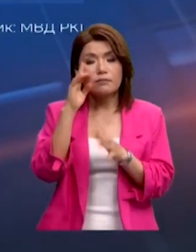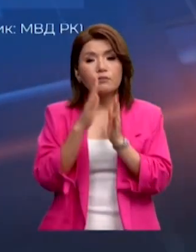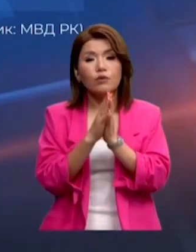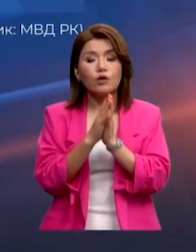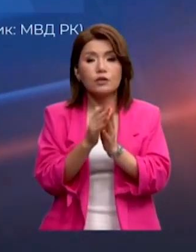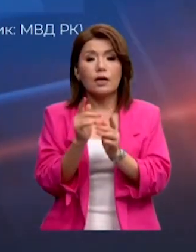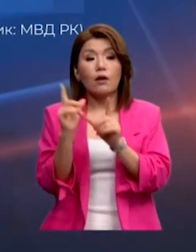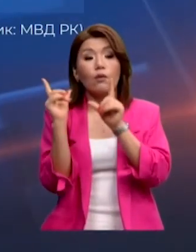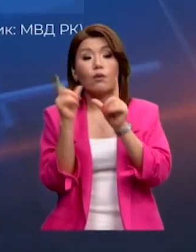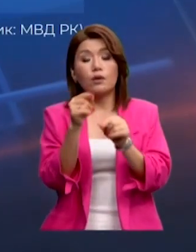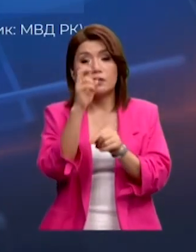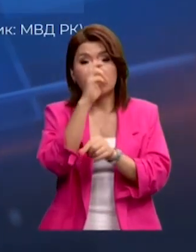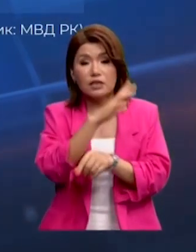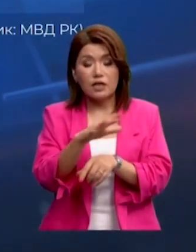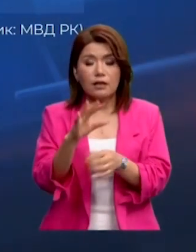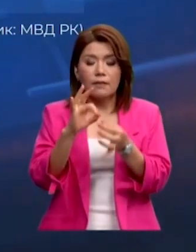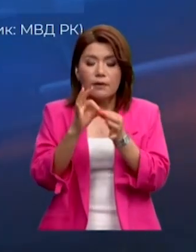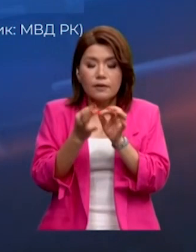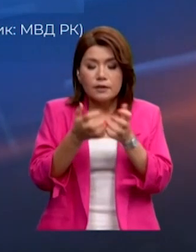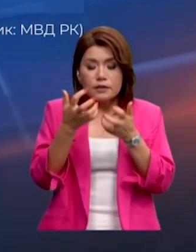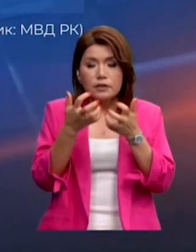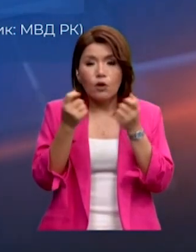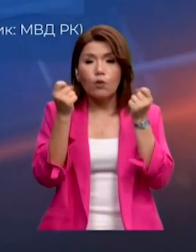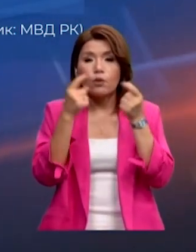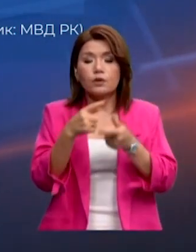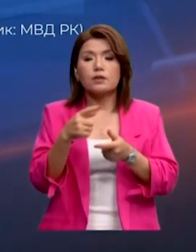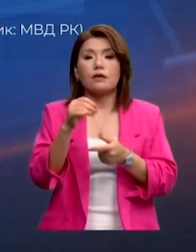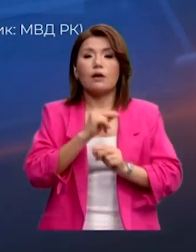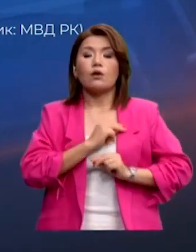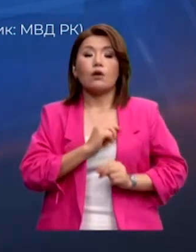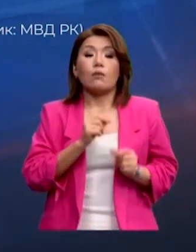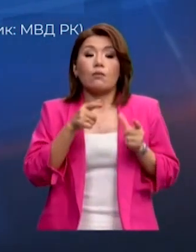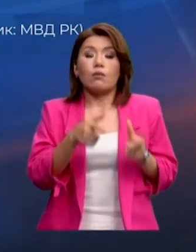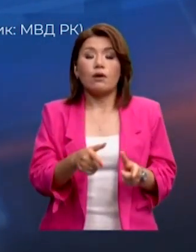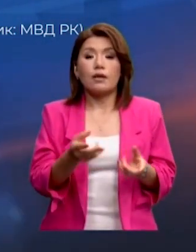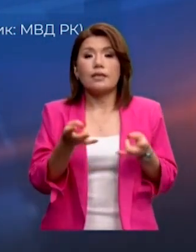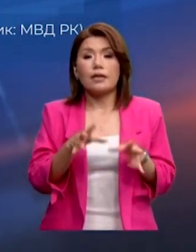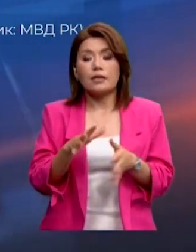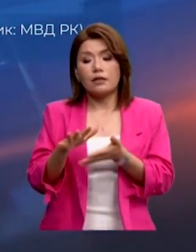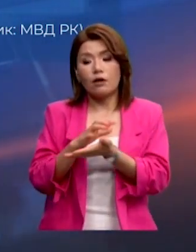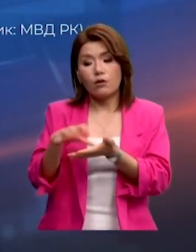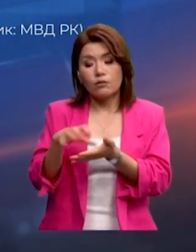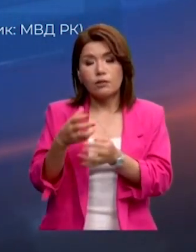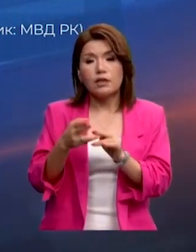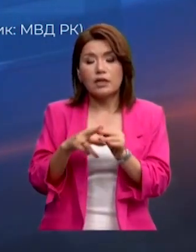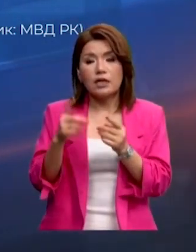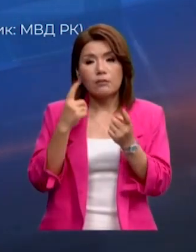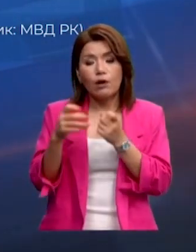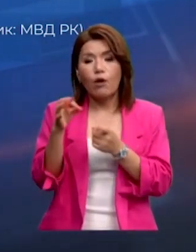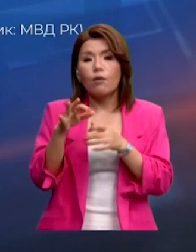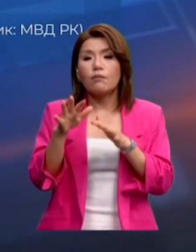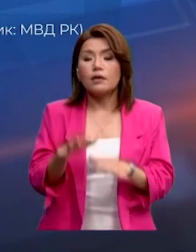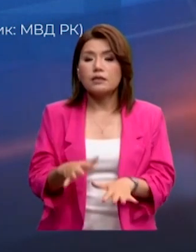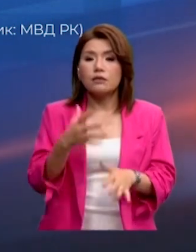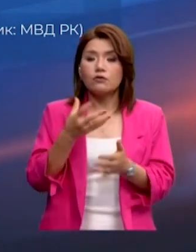перед поездкой в другую страну тщательно изучить все материалы по трудоустройству. Также оставлять копии своих документов и информацию о